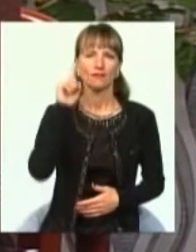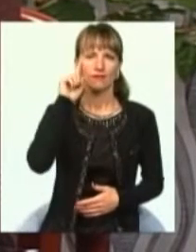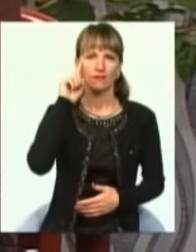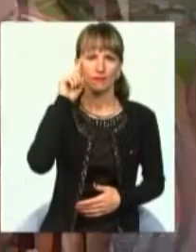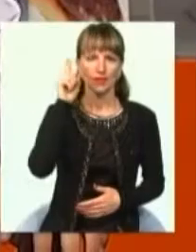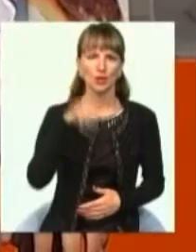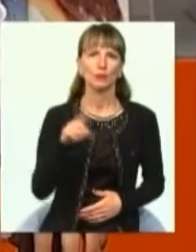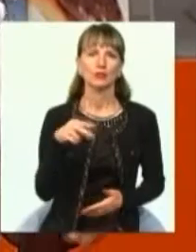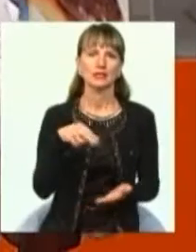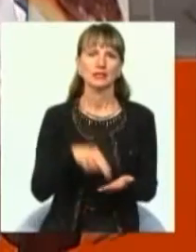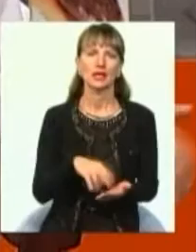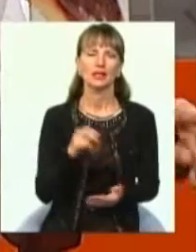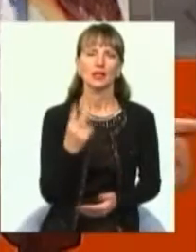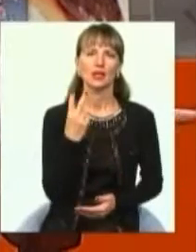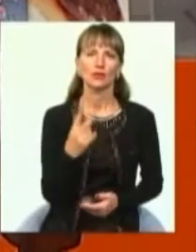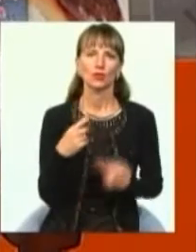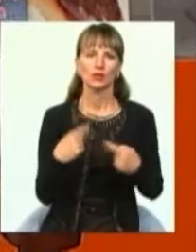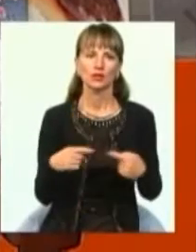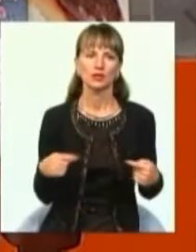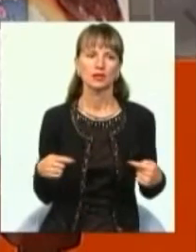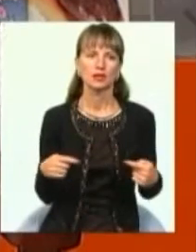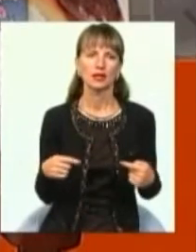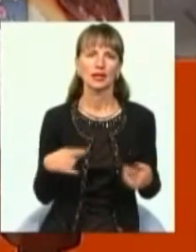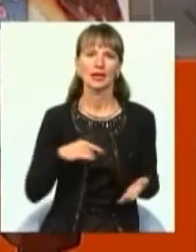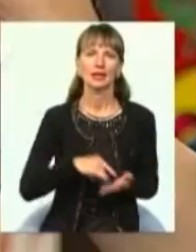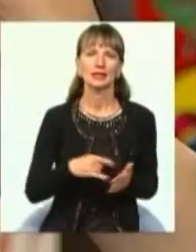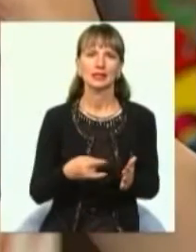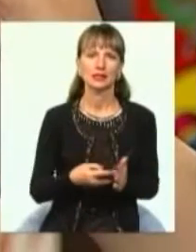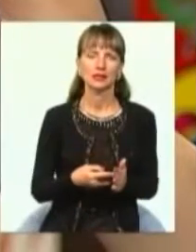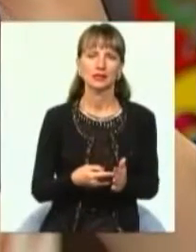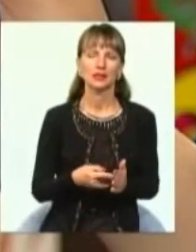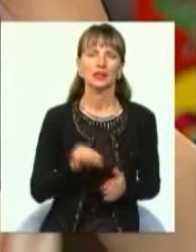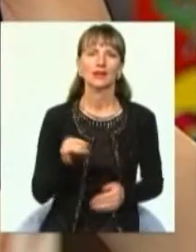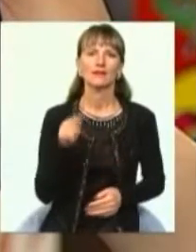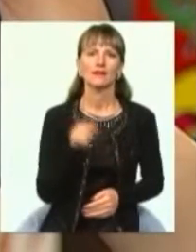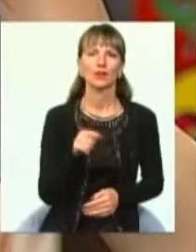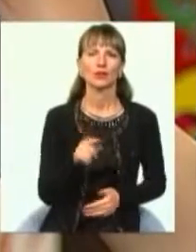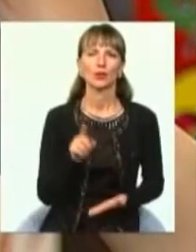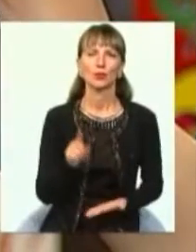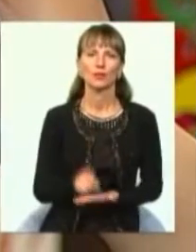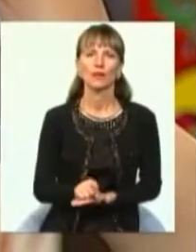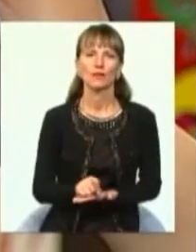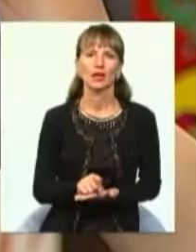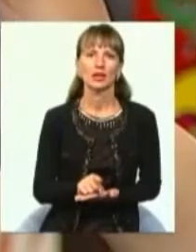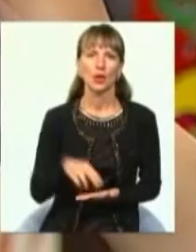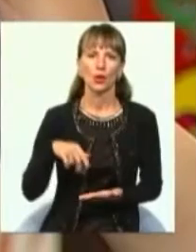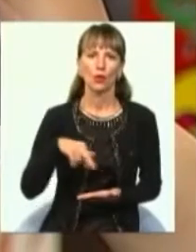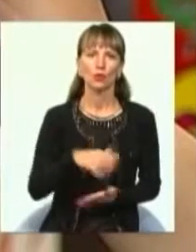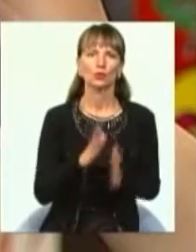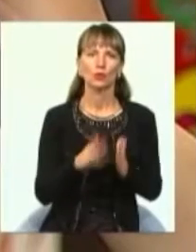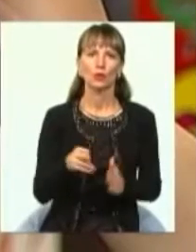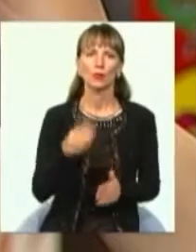вони стоять на двох різних клітинках кольору, так. І вони повинні тільки ходити